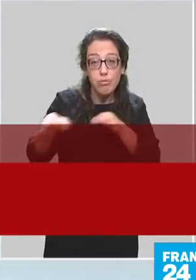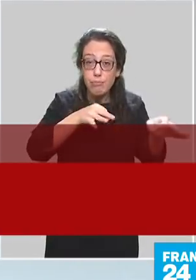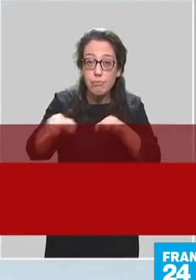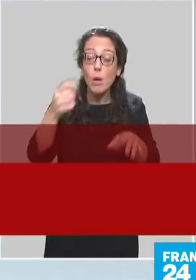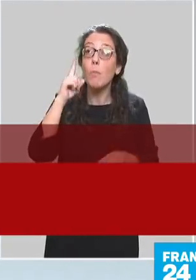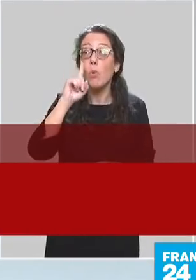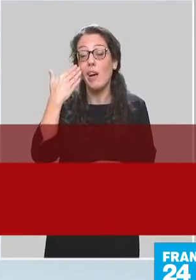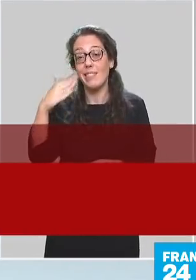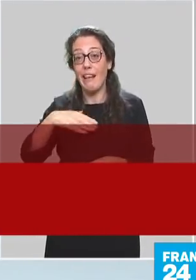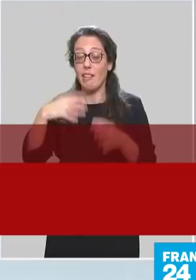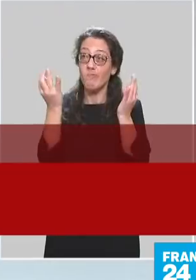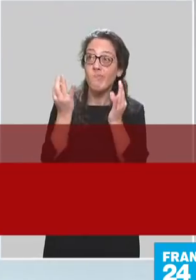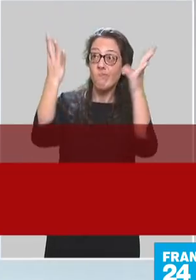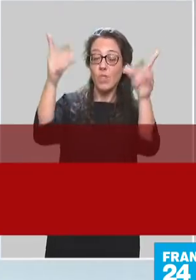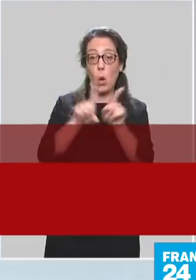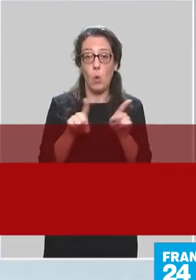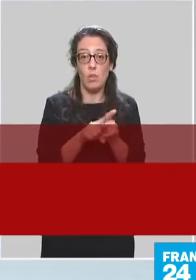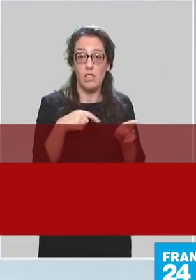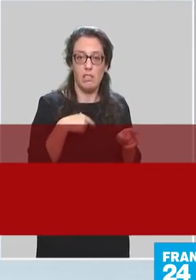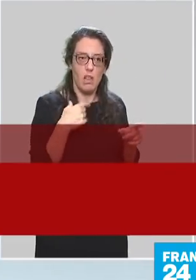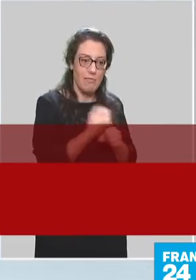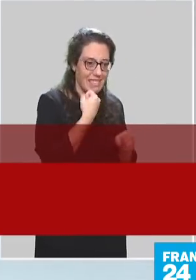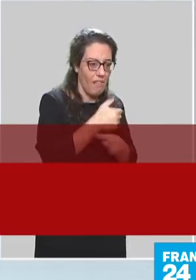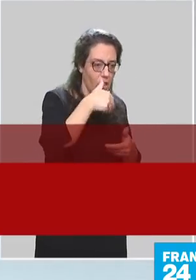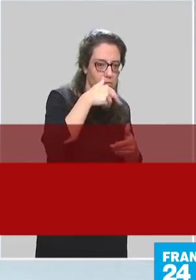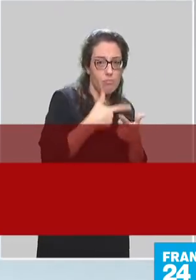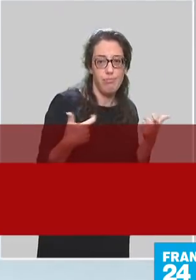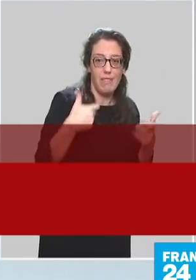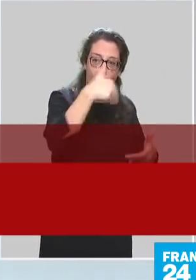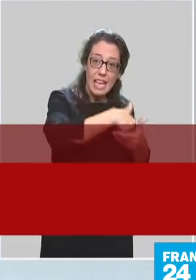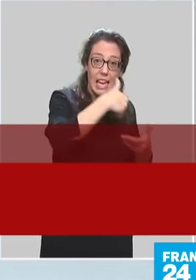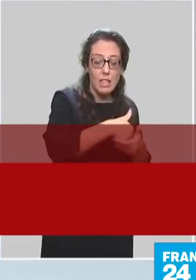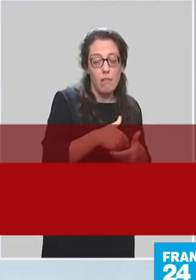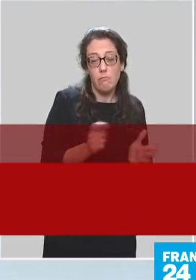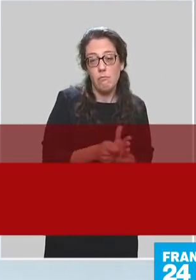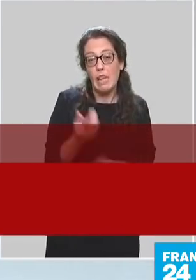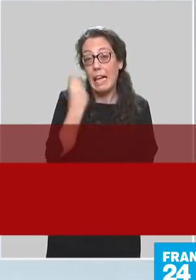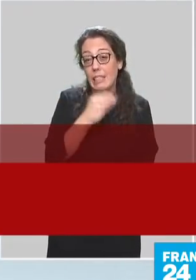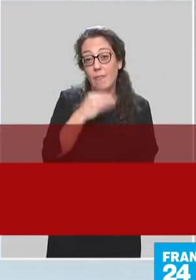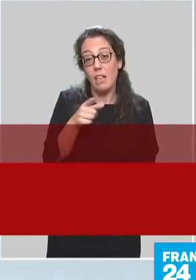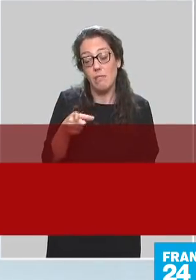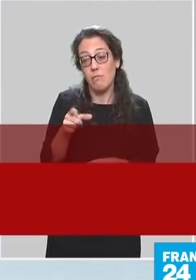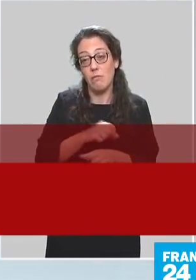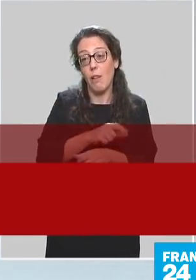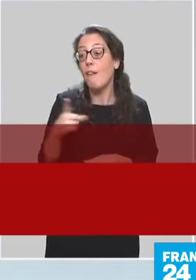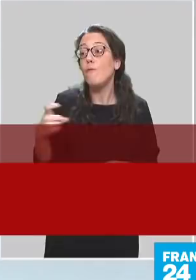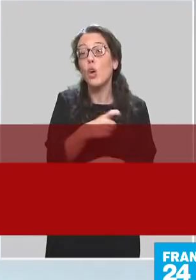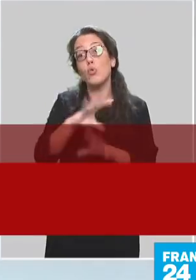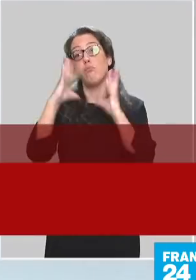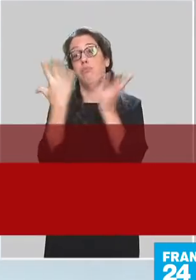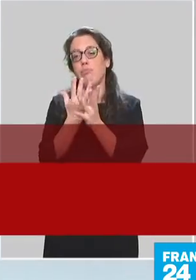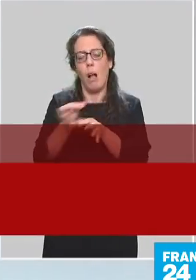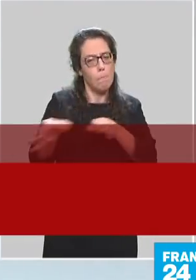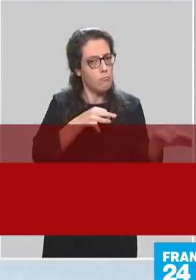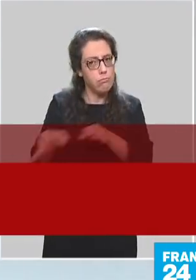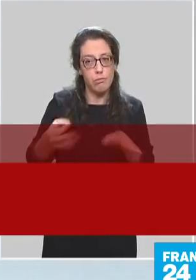conditions météorologiques et nos activités principalement en intérieur font de l'hiver la saison idéale pour la propagation de tous les virus,